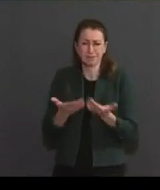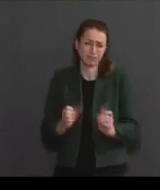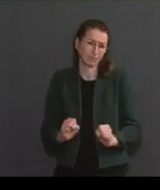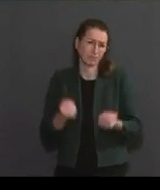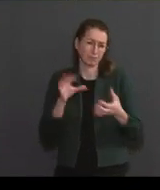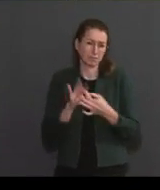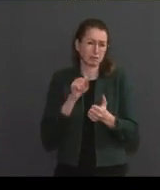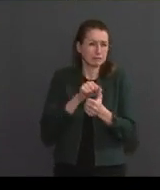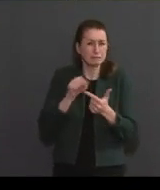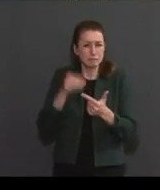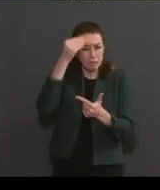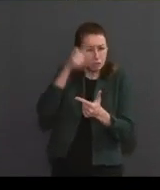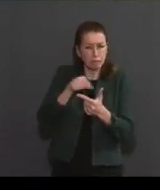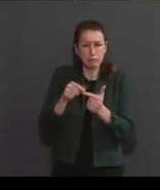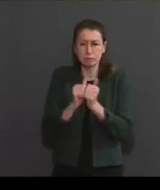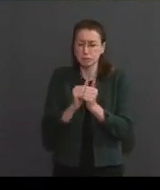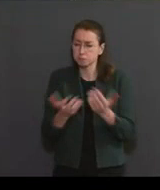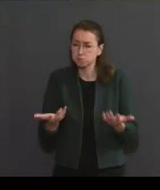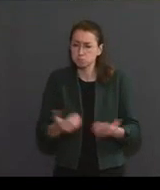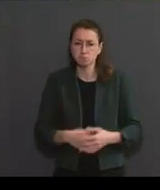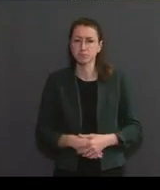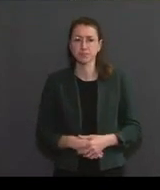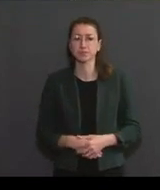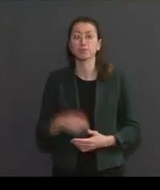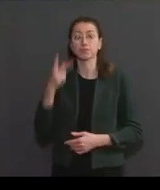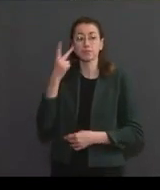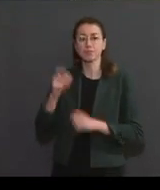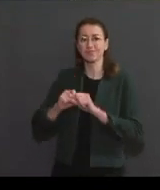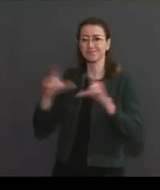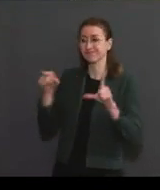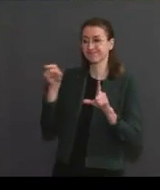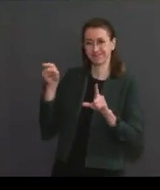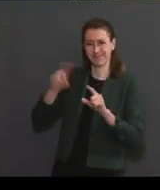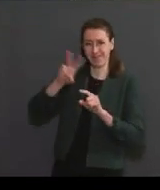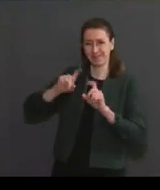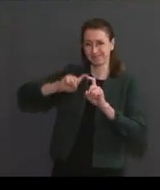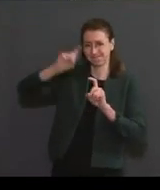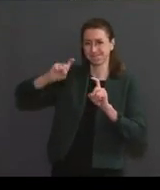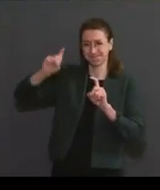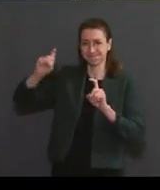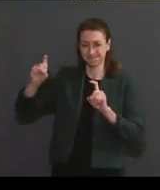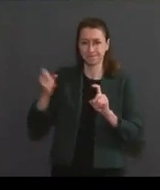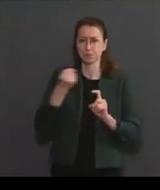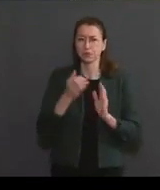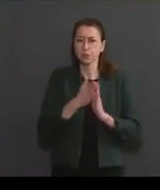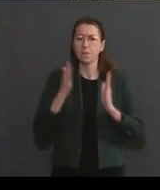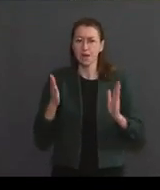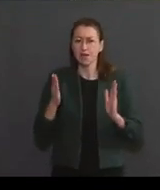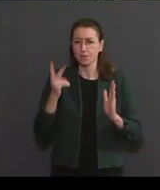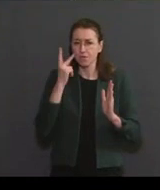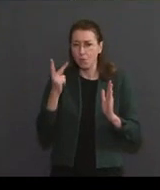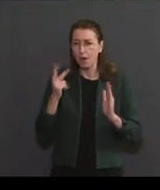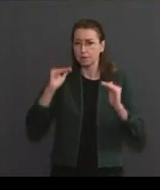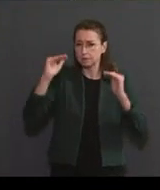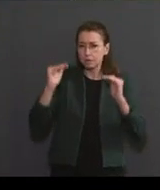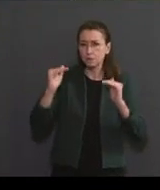Si on regarde sur la diapositive devant vous les moyennes hebdomadaires, on se rend compte que les diminutions continuent à se produire